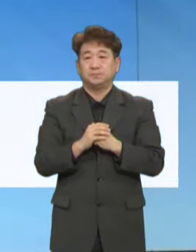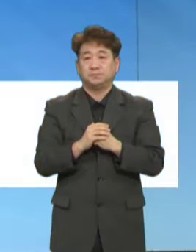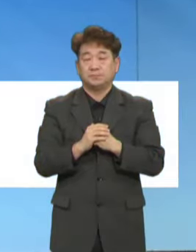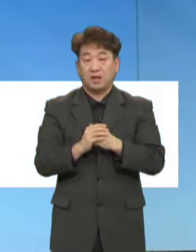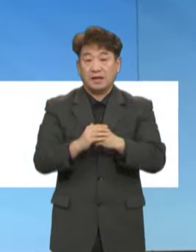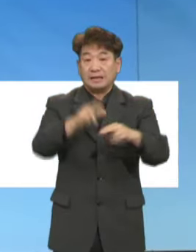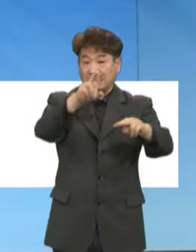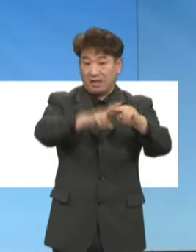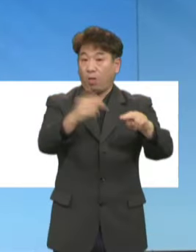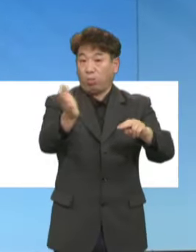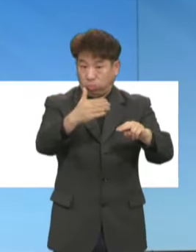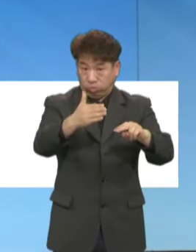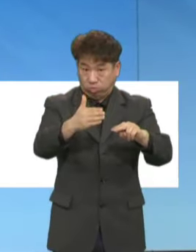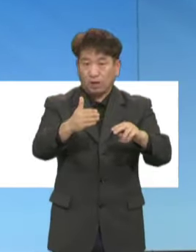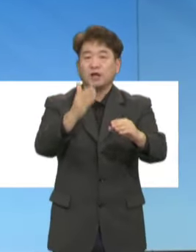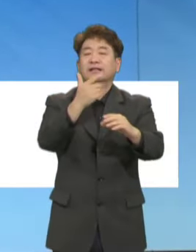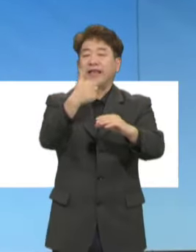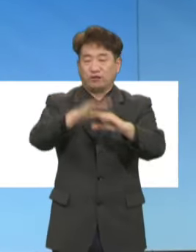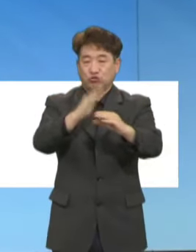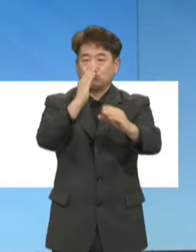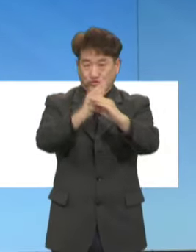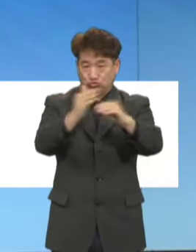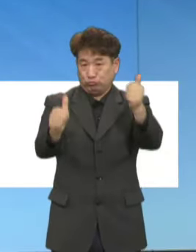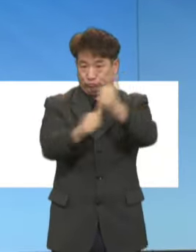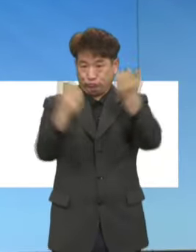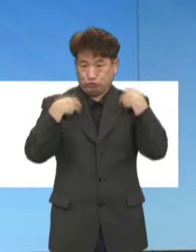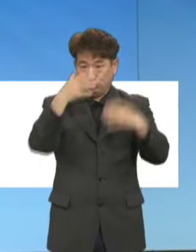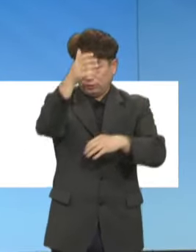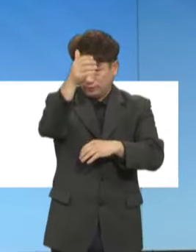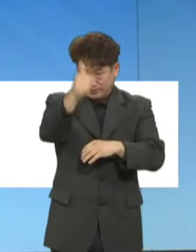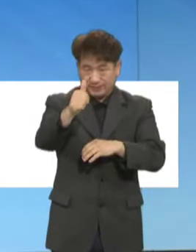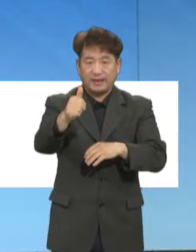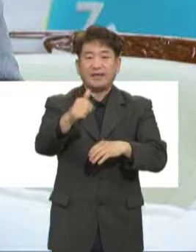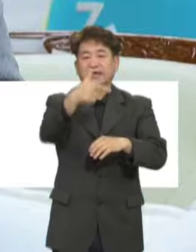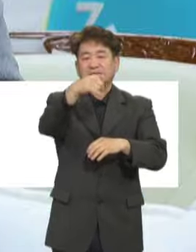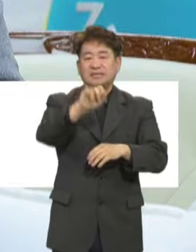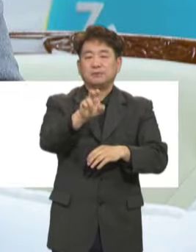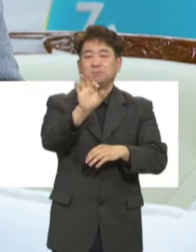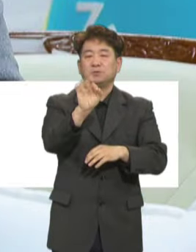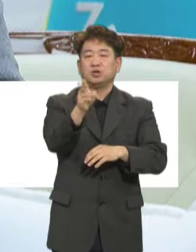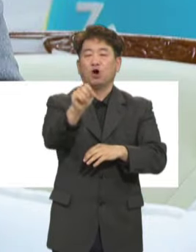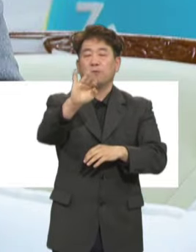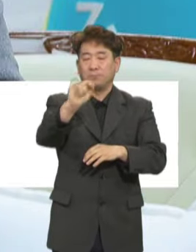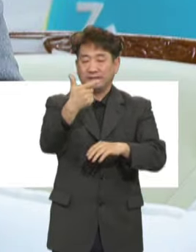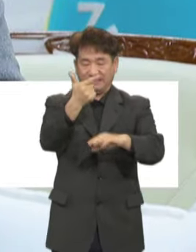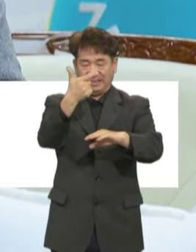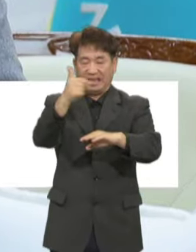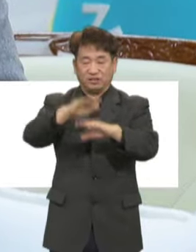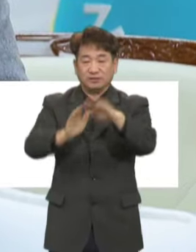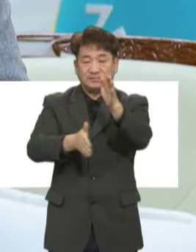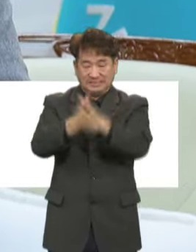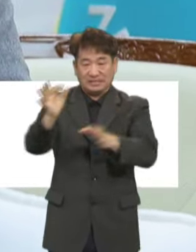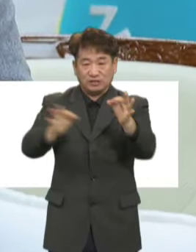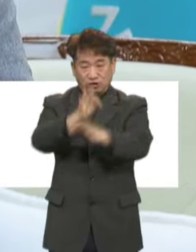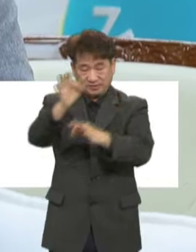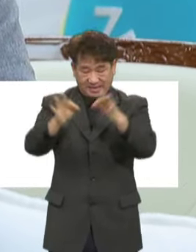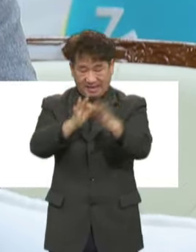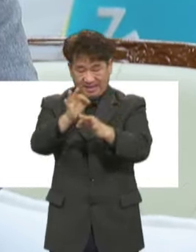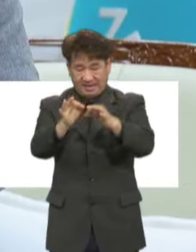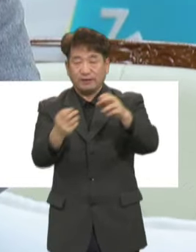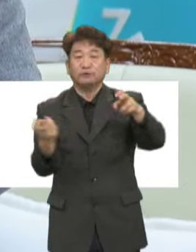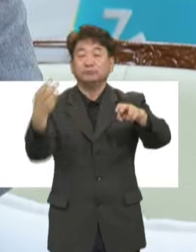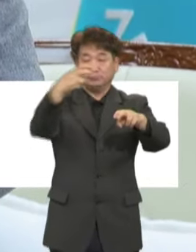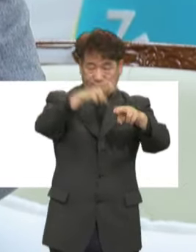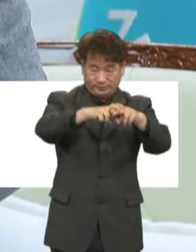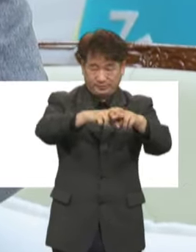공석이 된 대전 중구 부구청장 자리에 김영빈 대전시 경제과학 국장이 임명됐습니다 79년 생인 김영빈